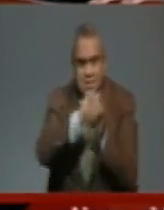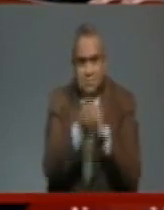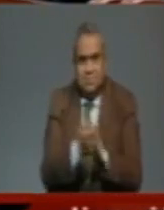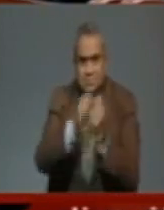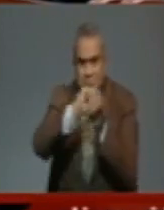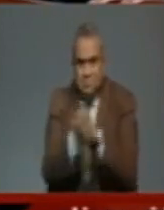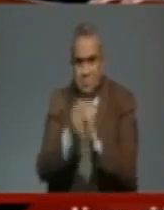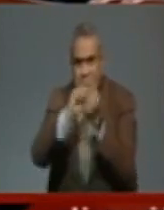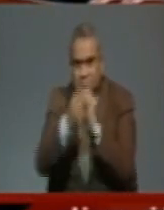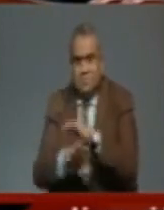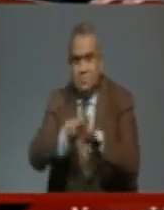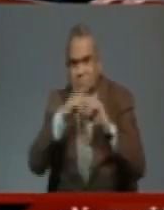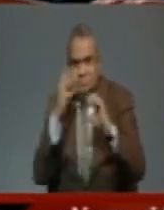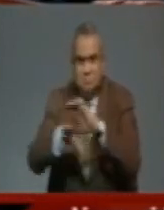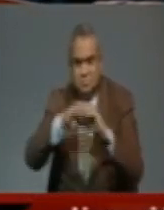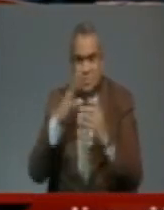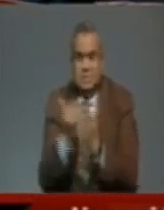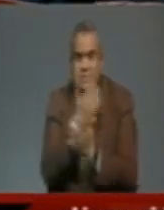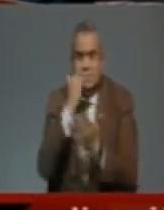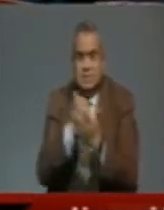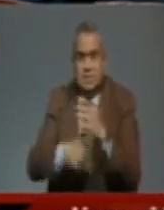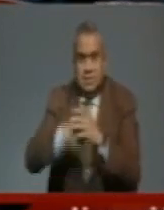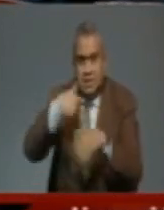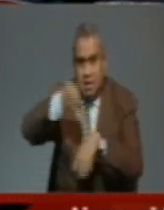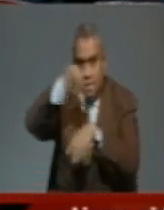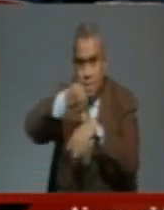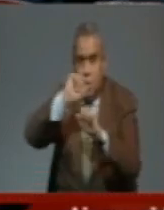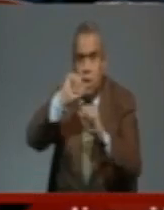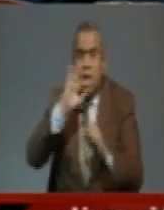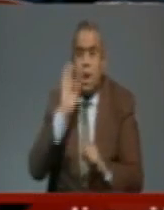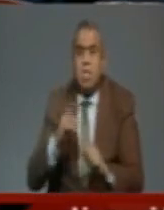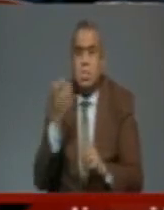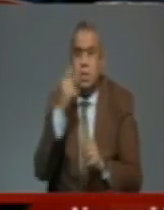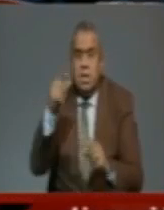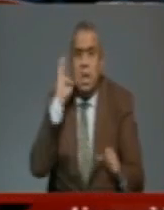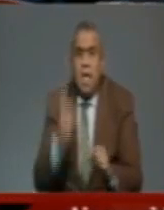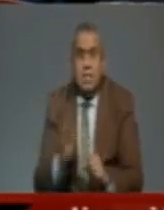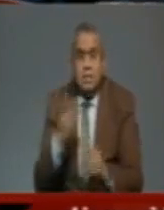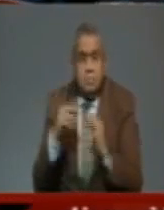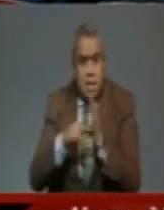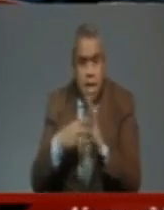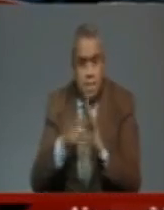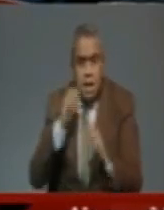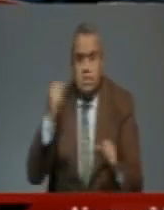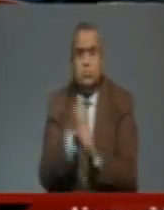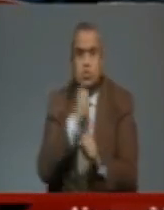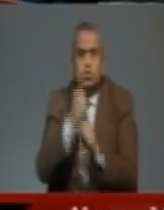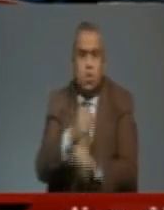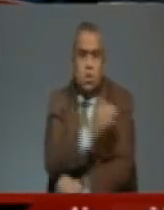تاخد مكانها وتستفيد من موقعها لابد من بذل جهد، مش جهد